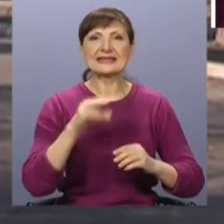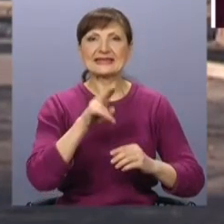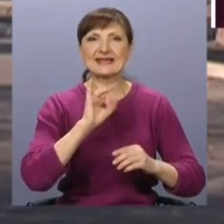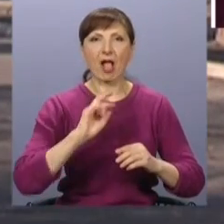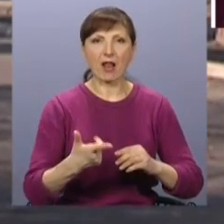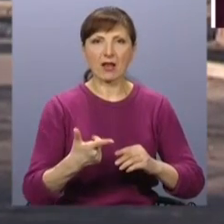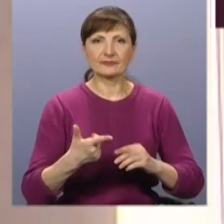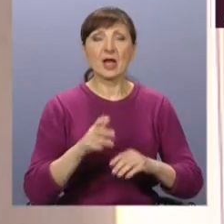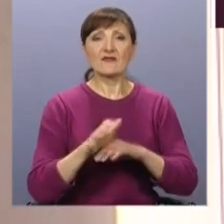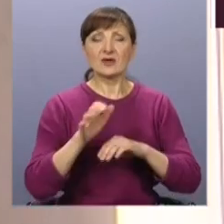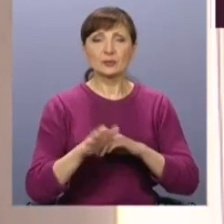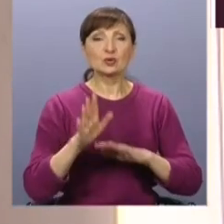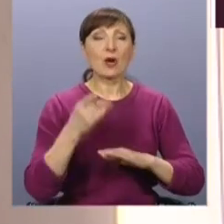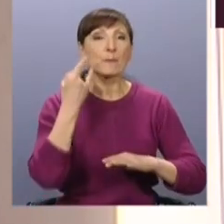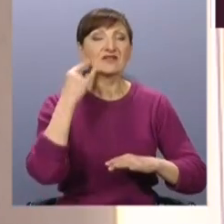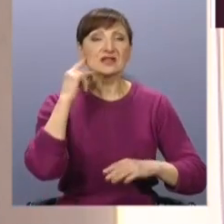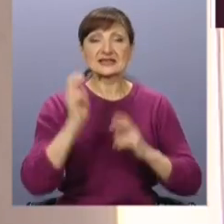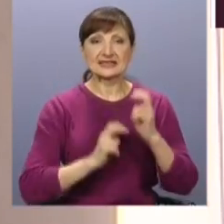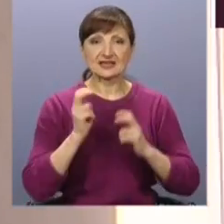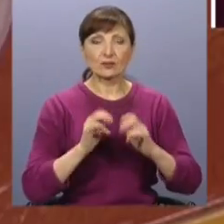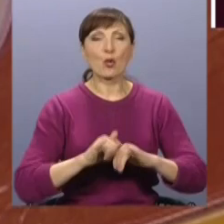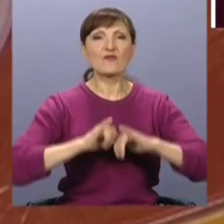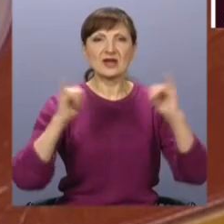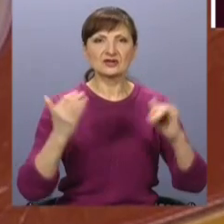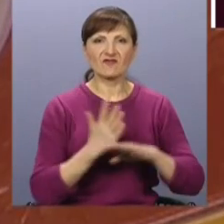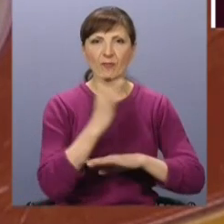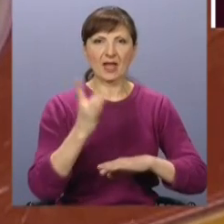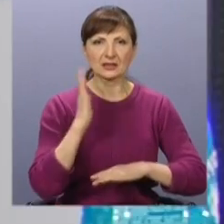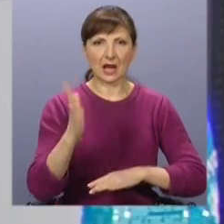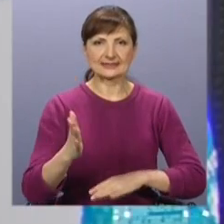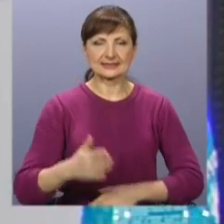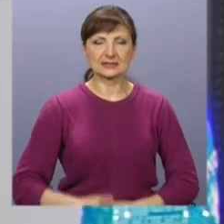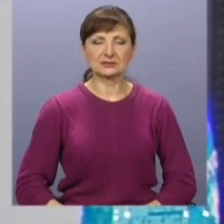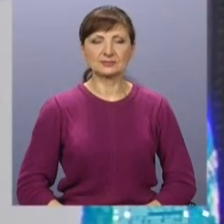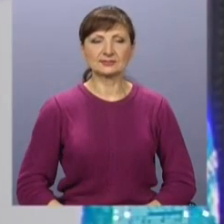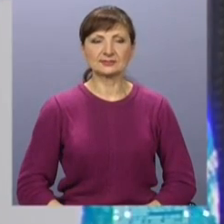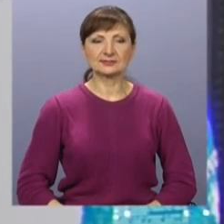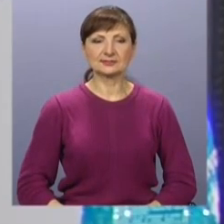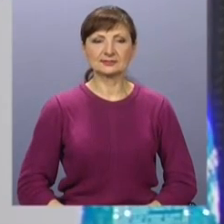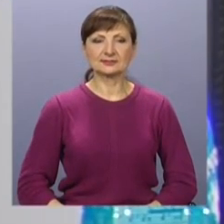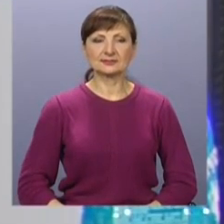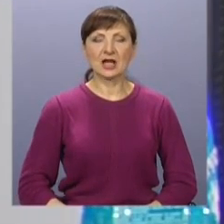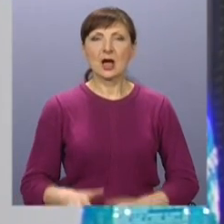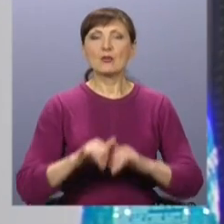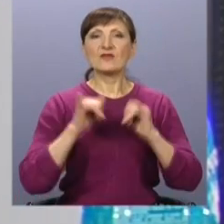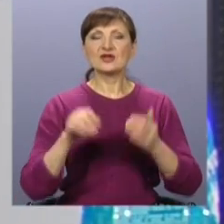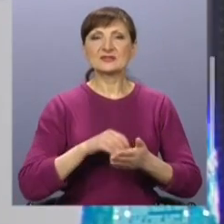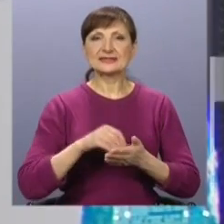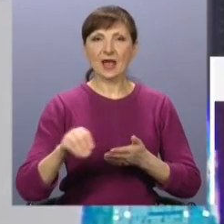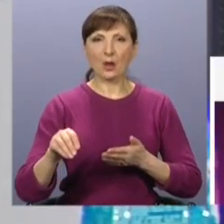Выпуск дизтоплива только на Павлодарском заводе увеличат в 5 раз. Мы уменьшим закуп